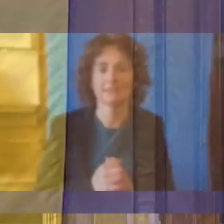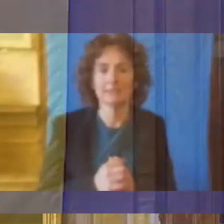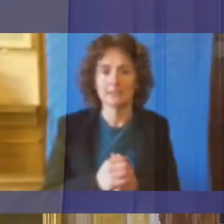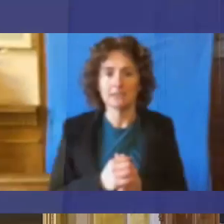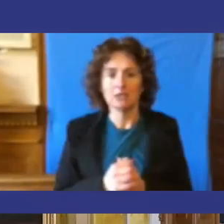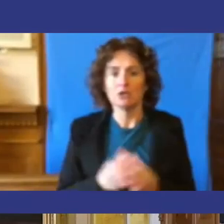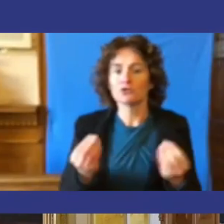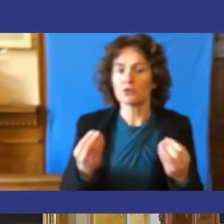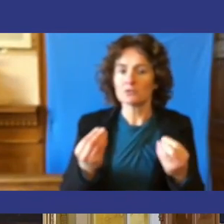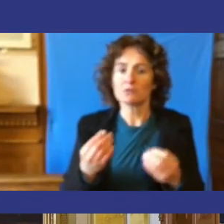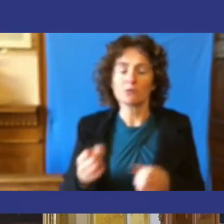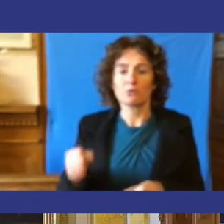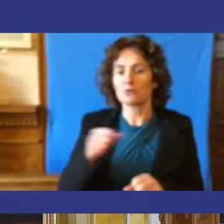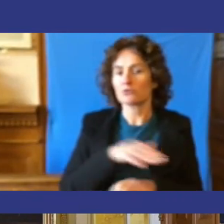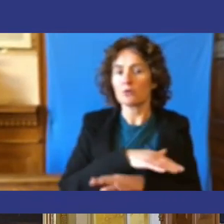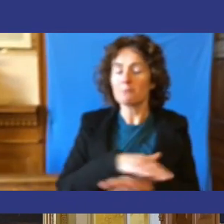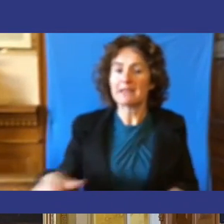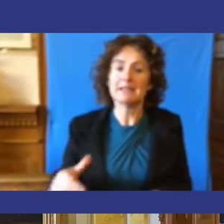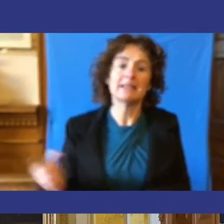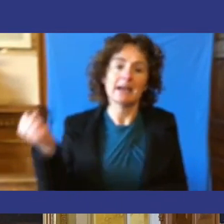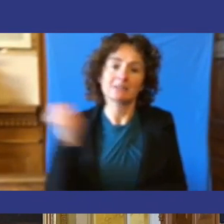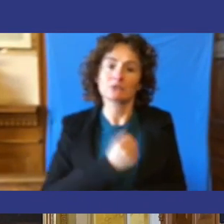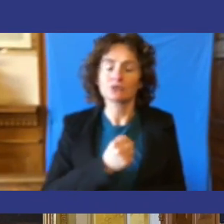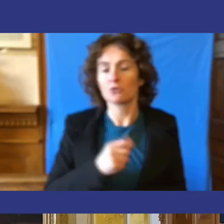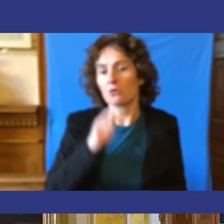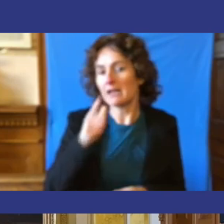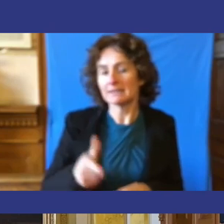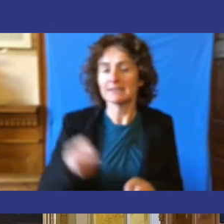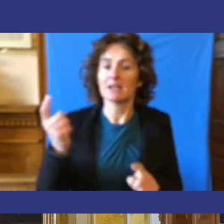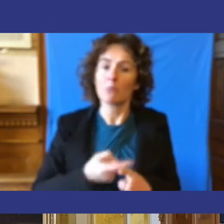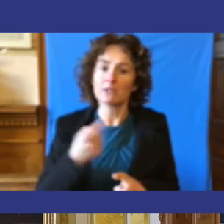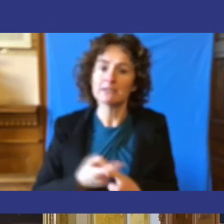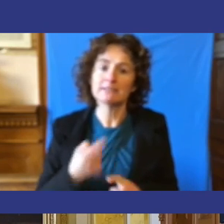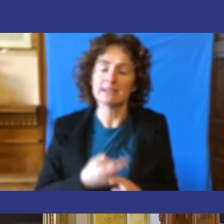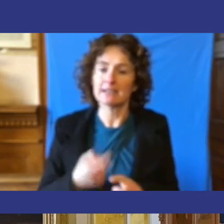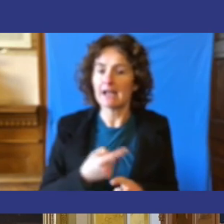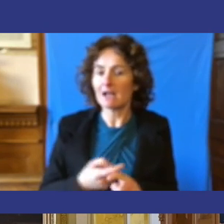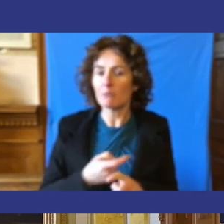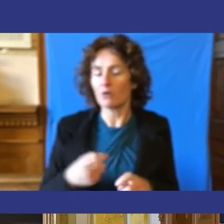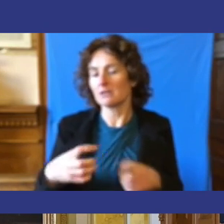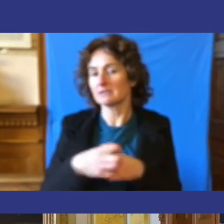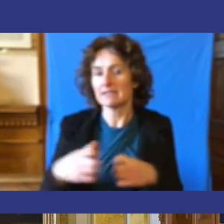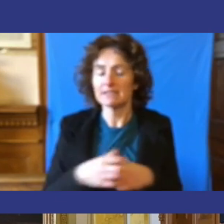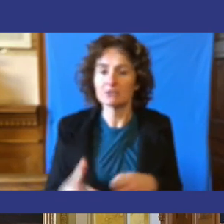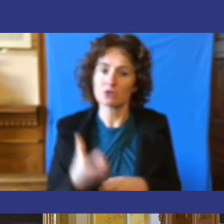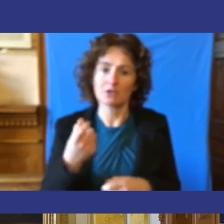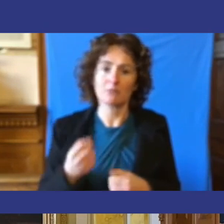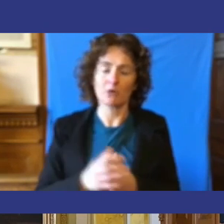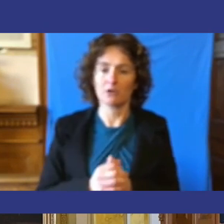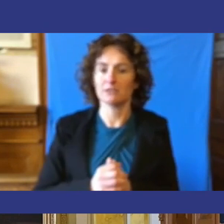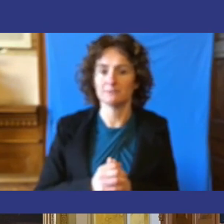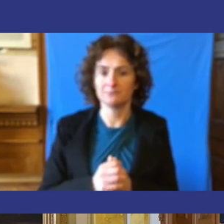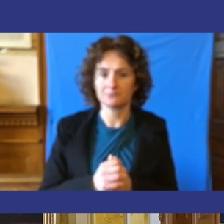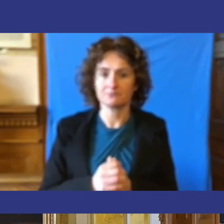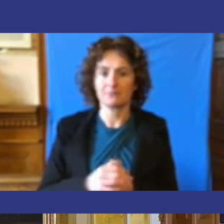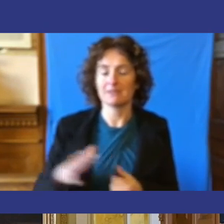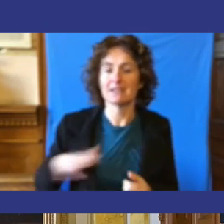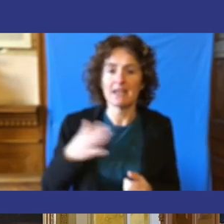sokszoros milliárdosok, miközben politikusok voltak. Ez erkölcsi kérdés. Hogy amikor